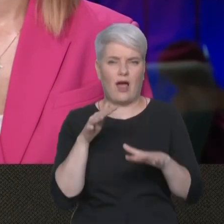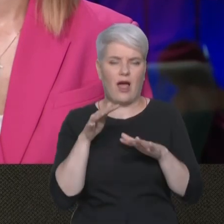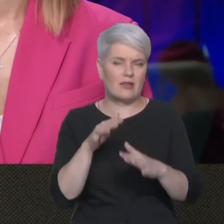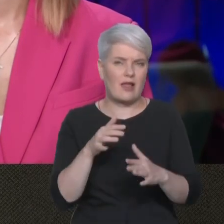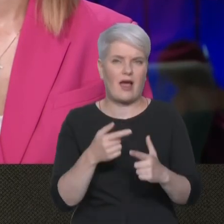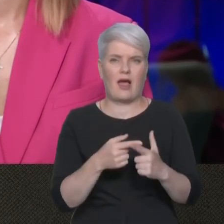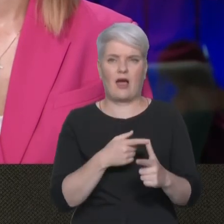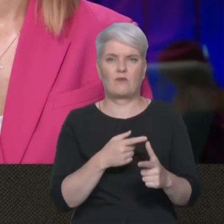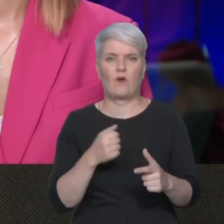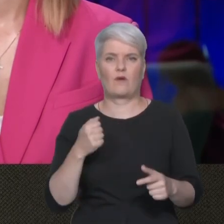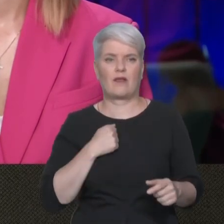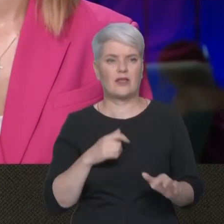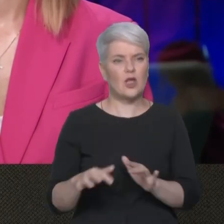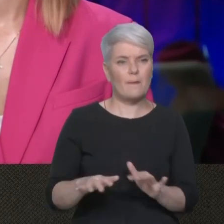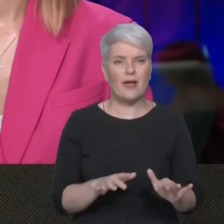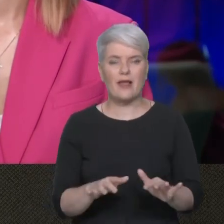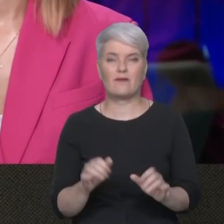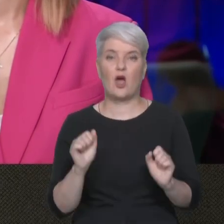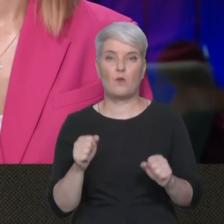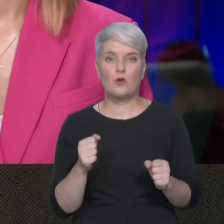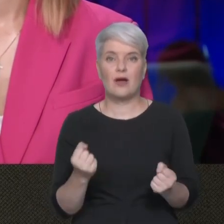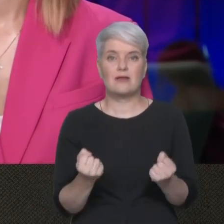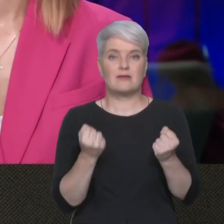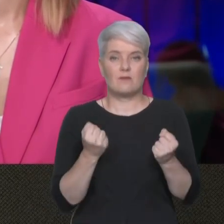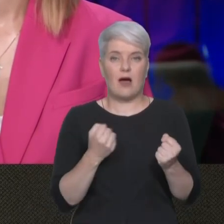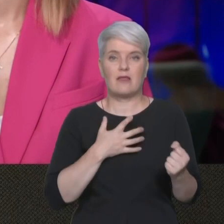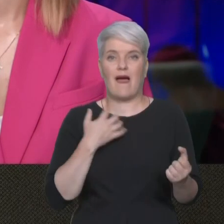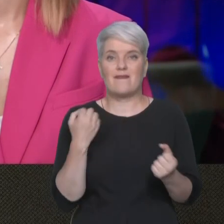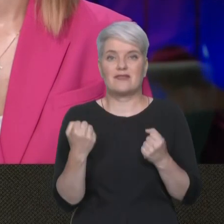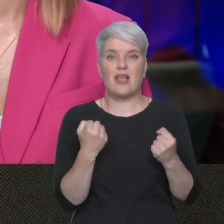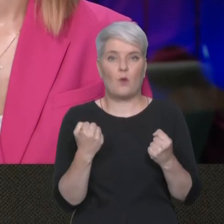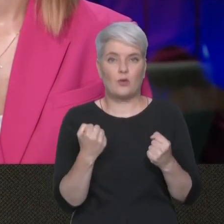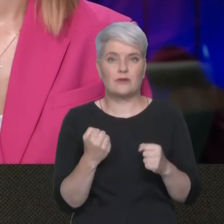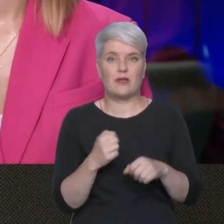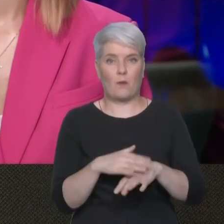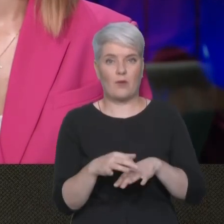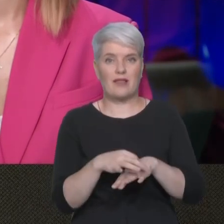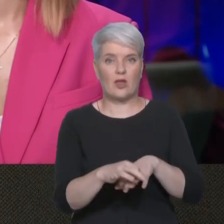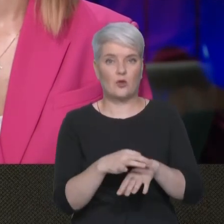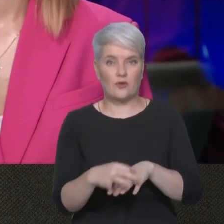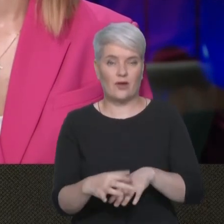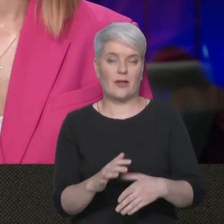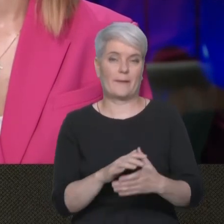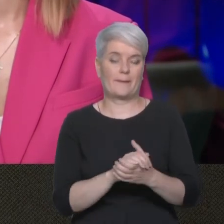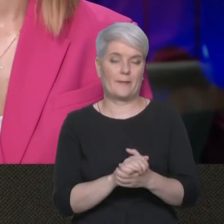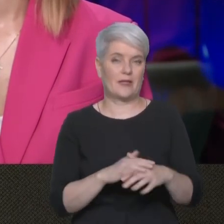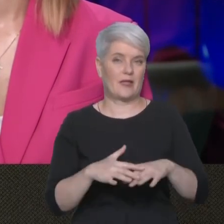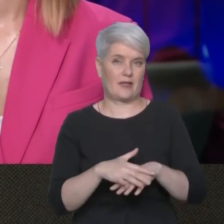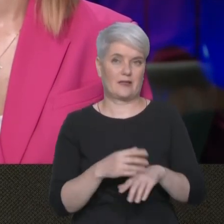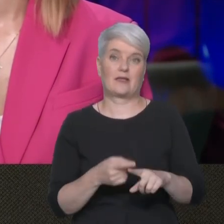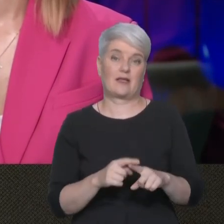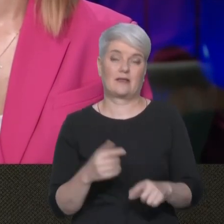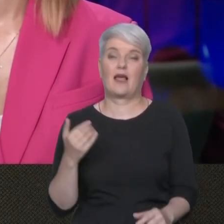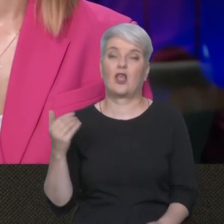або тактичних маневрів, може тримати в напрузі, продовжувати тероризувати мирне населення, оскільки це